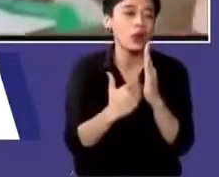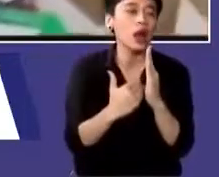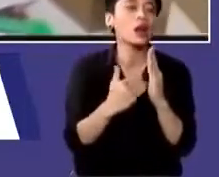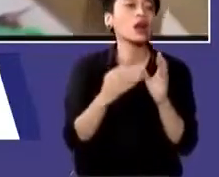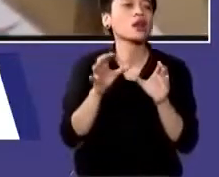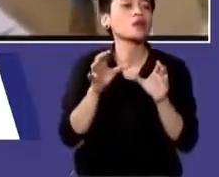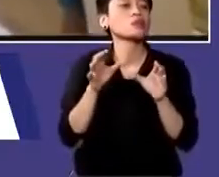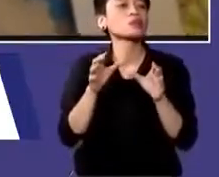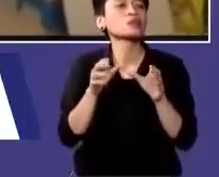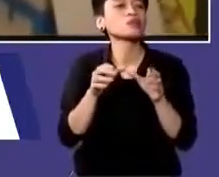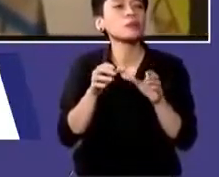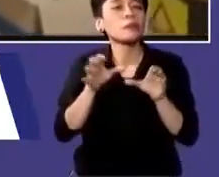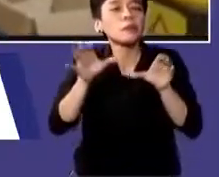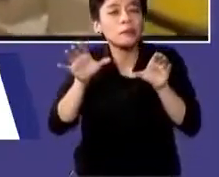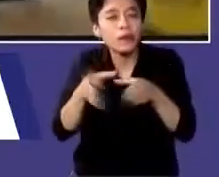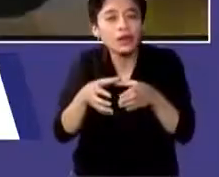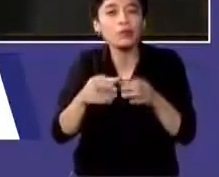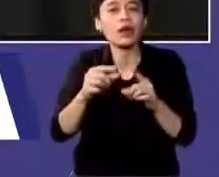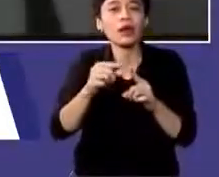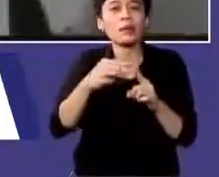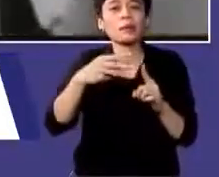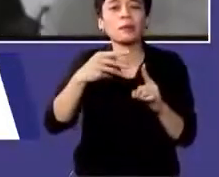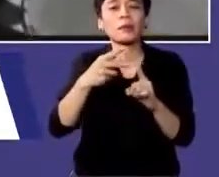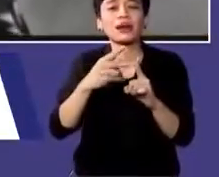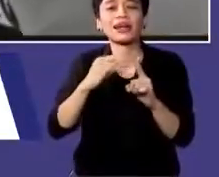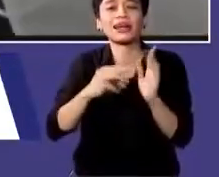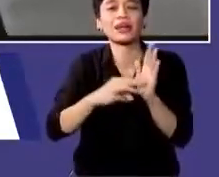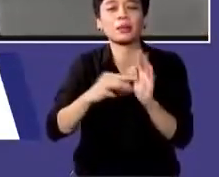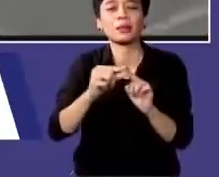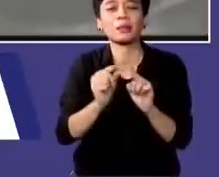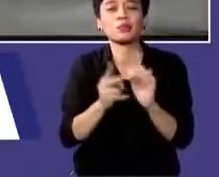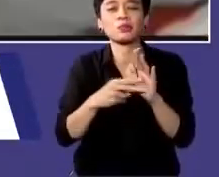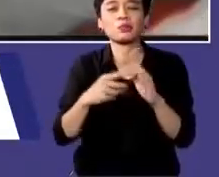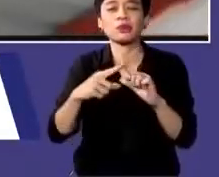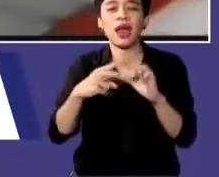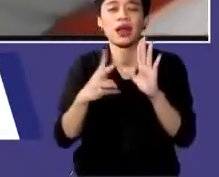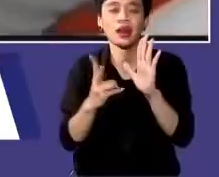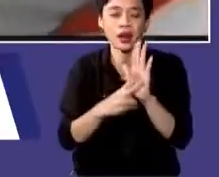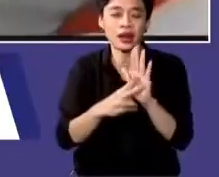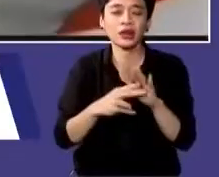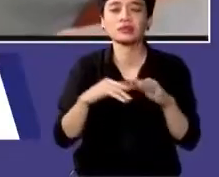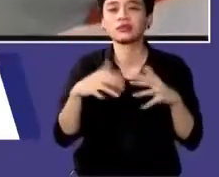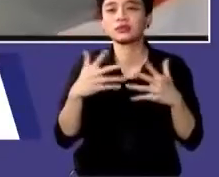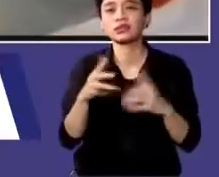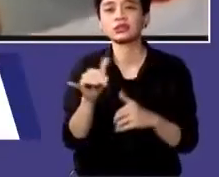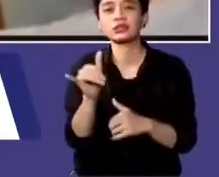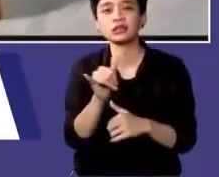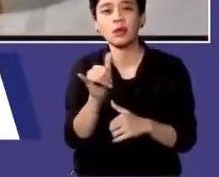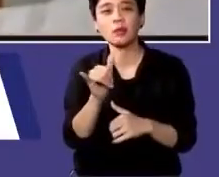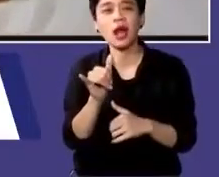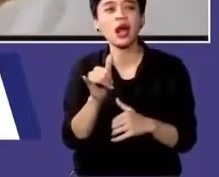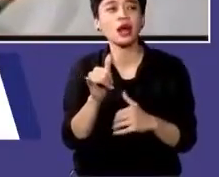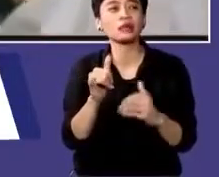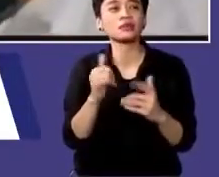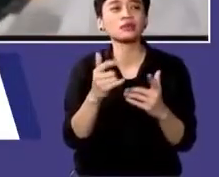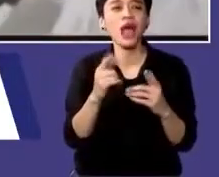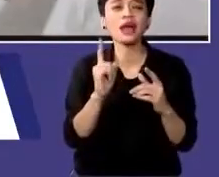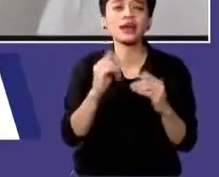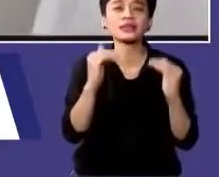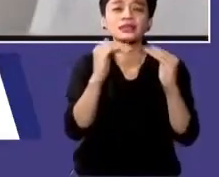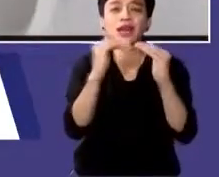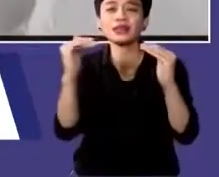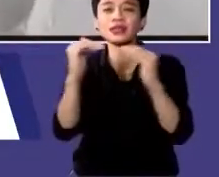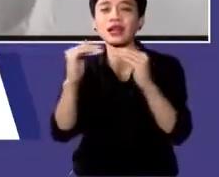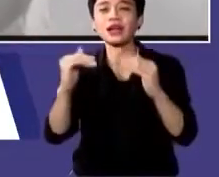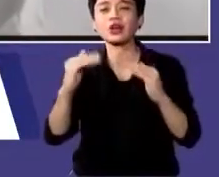perhimpunan ya dan juga pedoman yang sudah dibuat tentunya dan diselaraskan dari lokal ee Rumah Sakit darurat covid-19